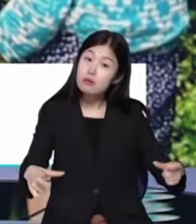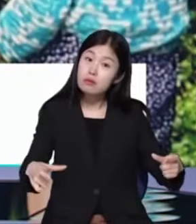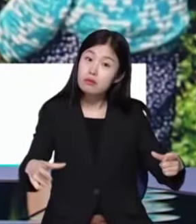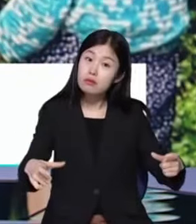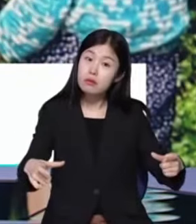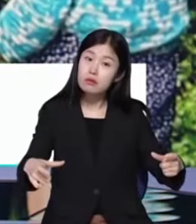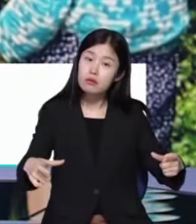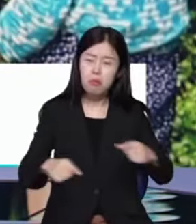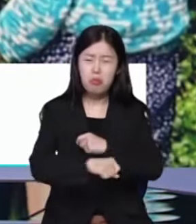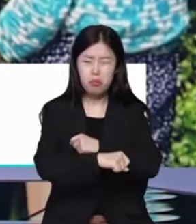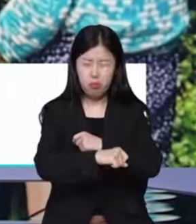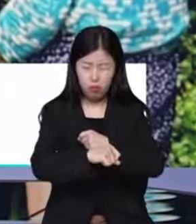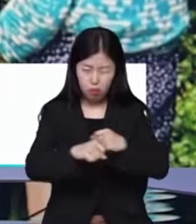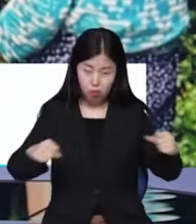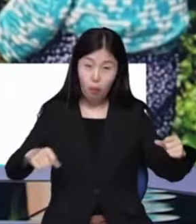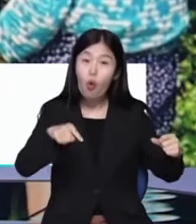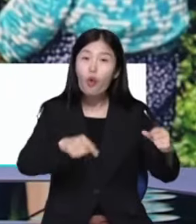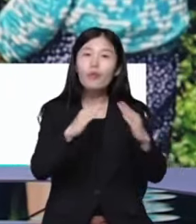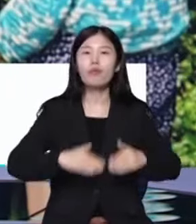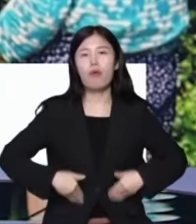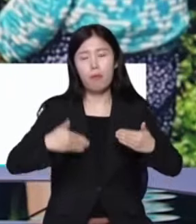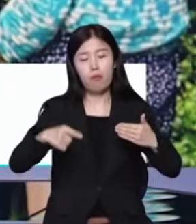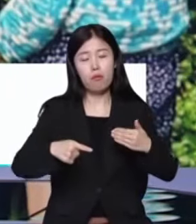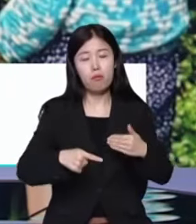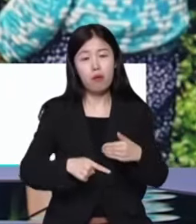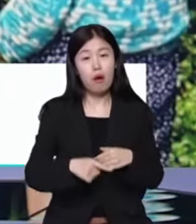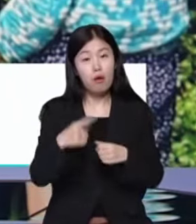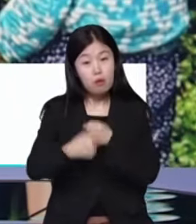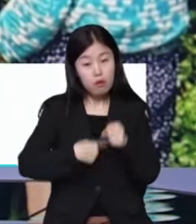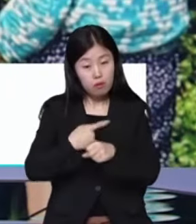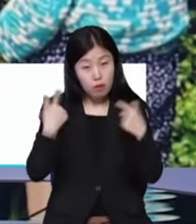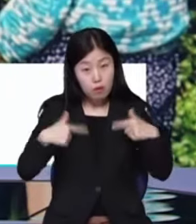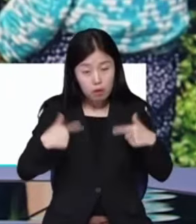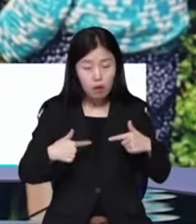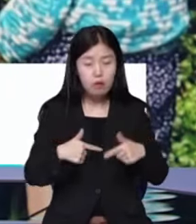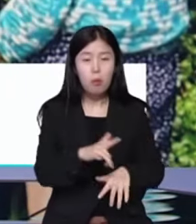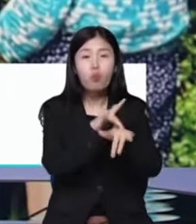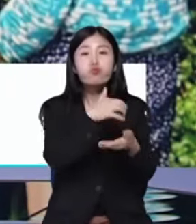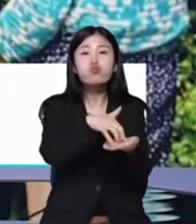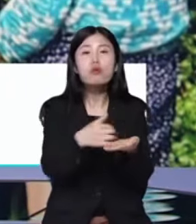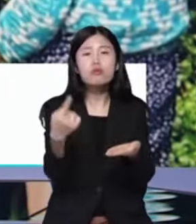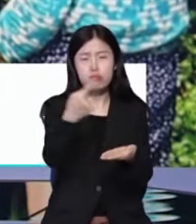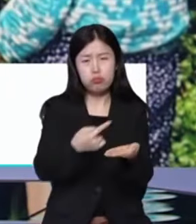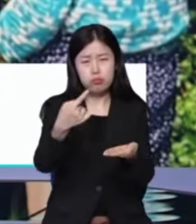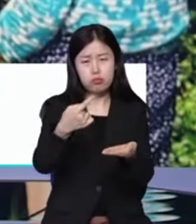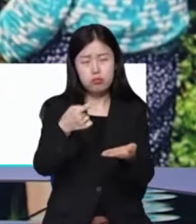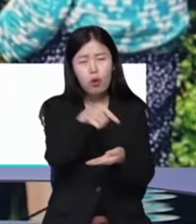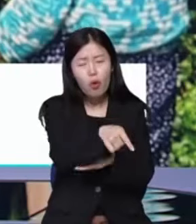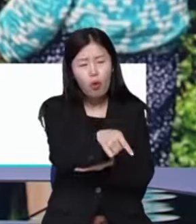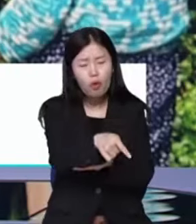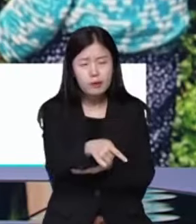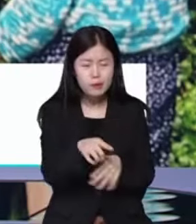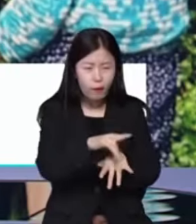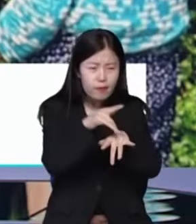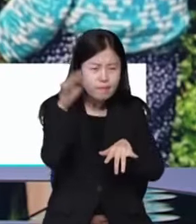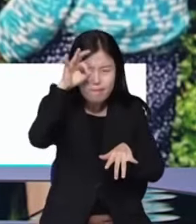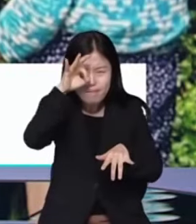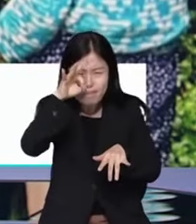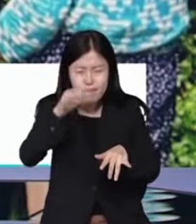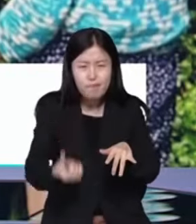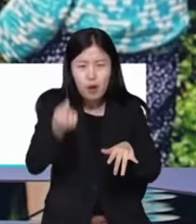전남에서는 매년 실종자가 1,000명 이상 발생하는데요. 실종자를 빨리 찾기 위해선 마을의 지리를 잘 아는 지역